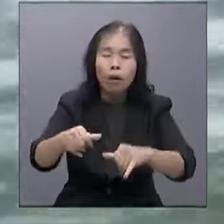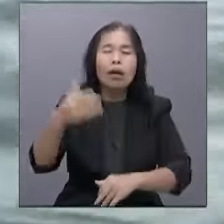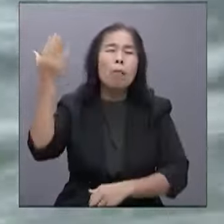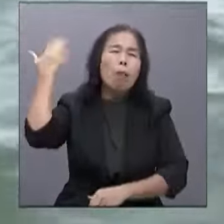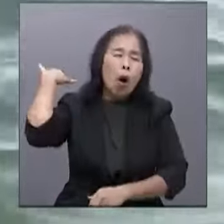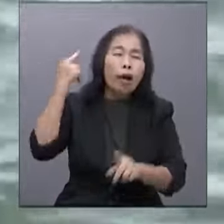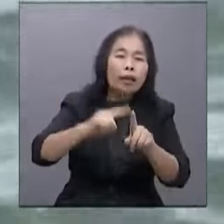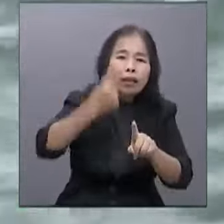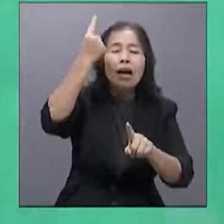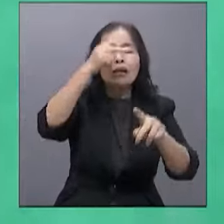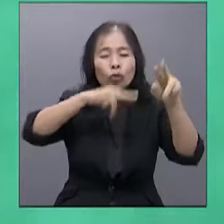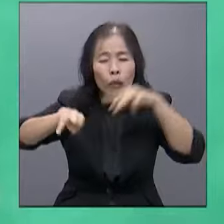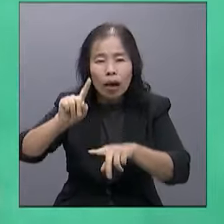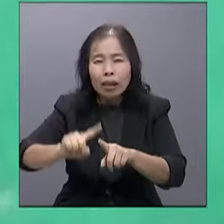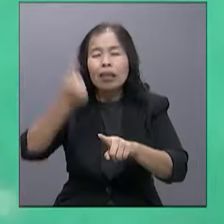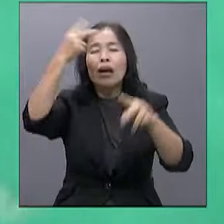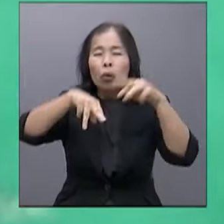2-3ตัวเท่านั้นค่ะ